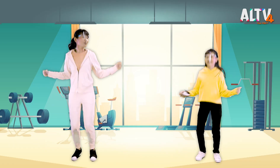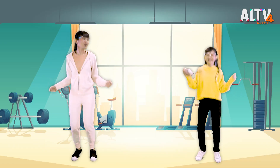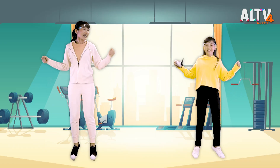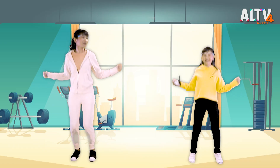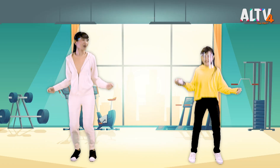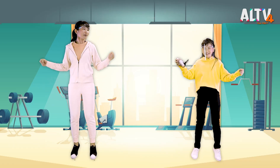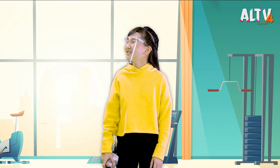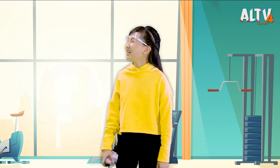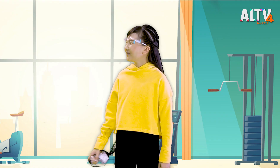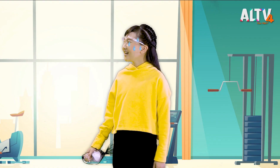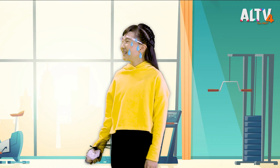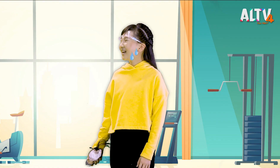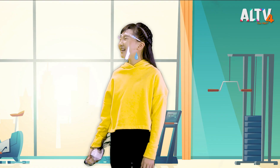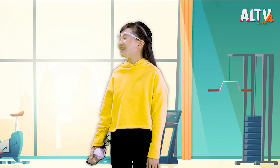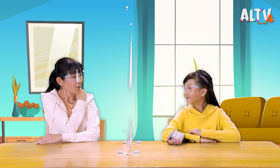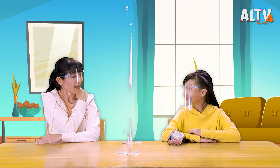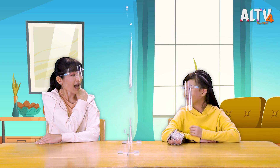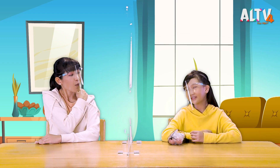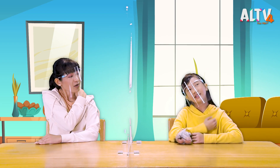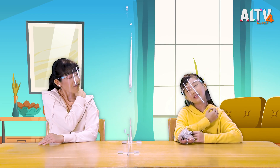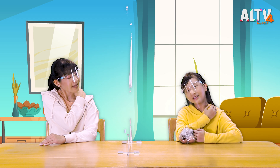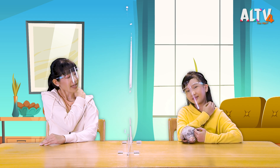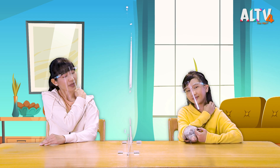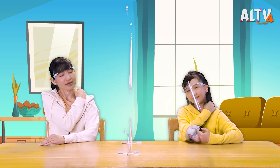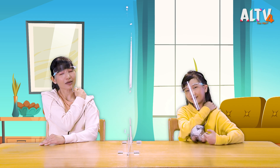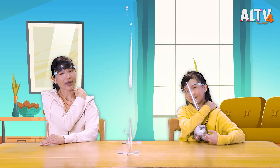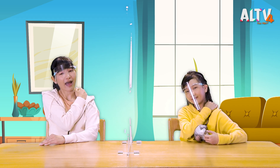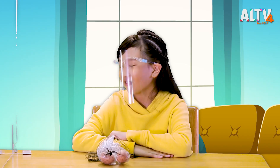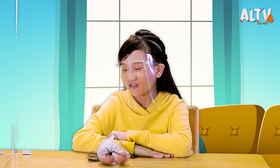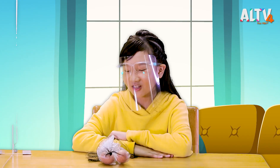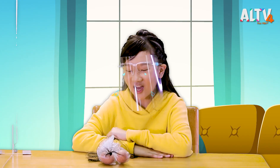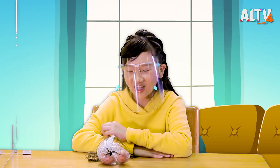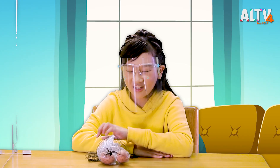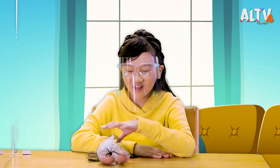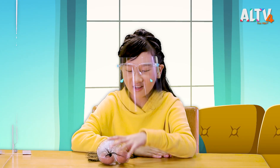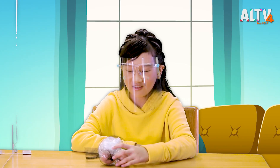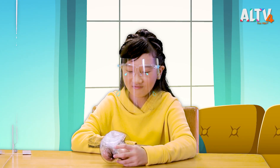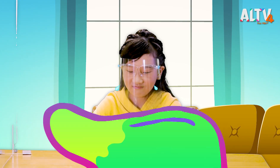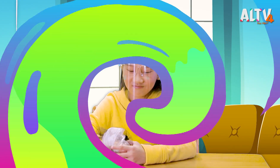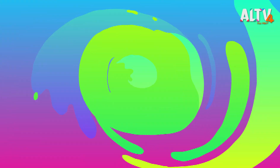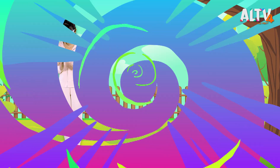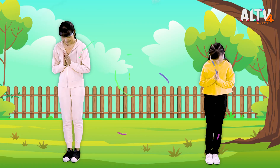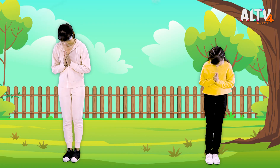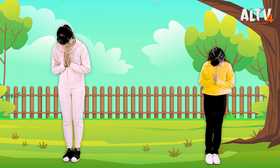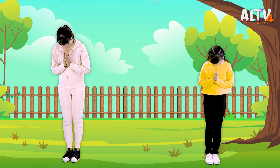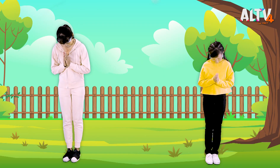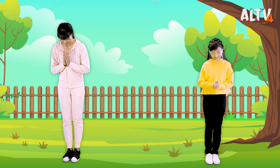เราเตรียมพร้อมหน้าจอรอดูวันนี้ครูฝนจะพาไปเรียนรู้เรื่องอะไรตามมากันเลย